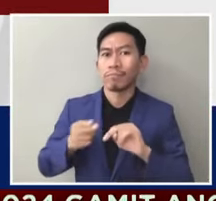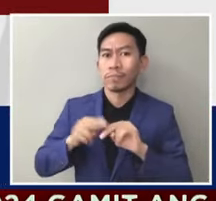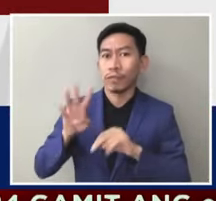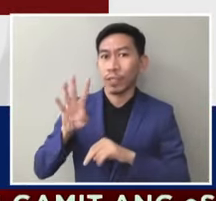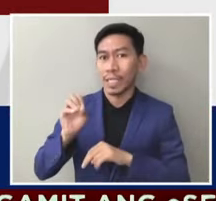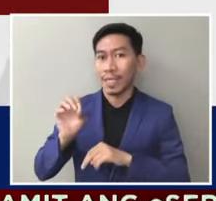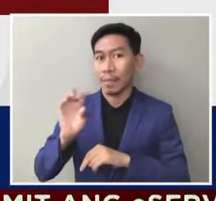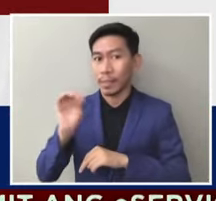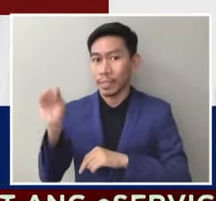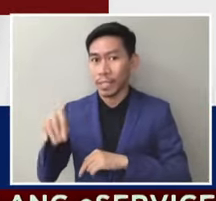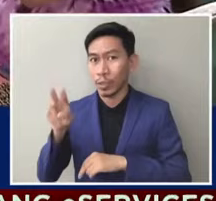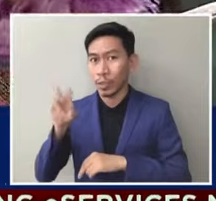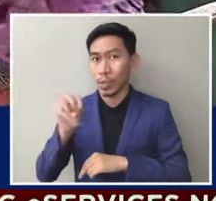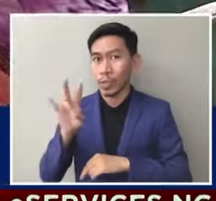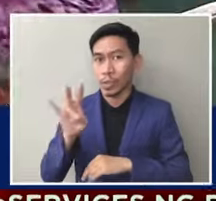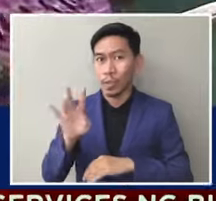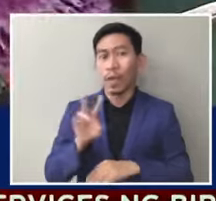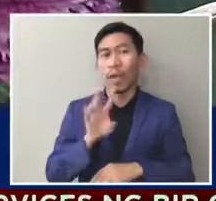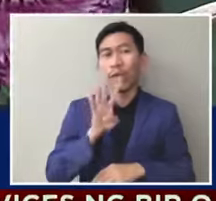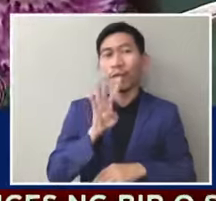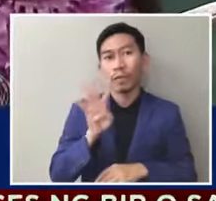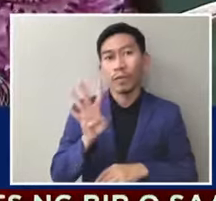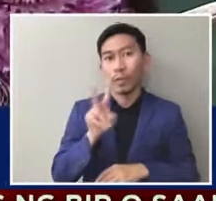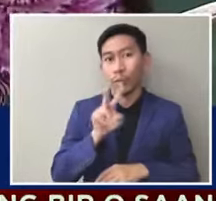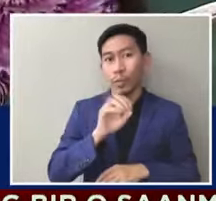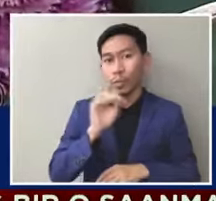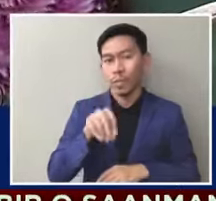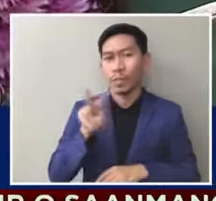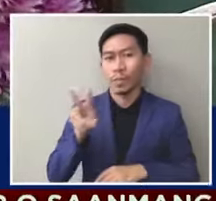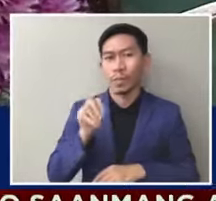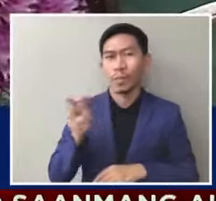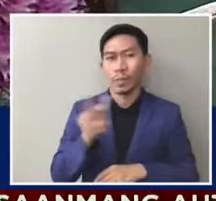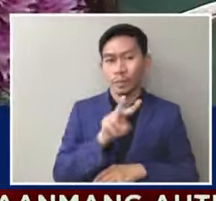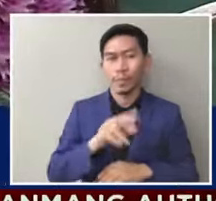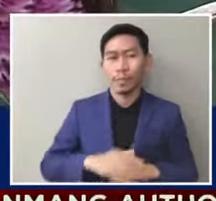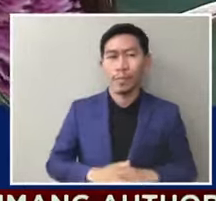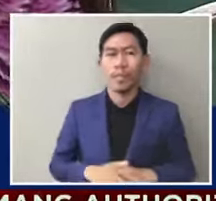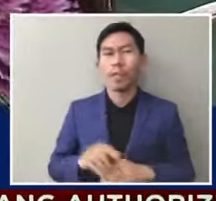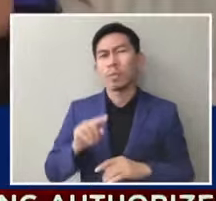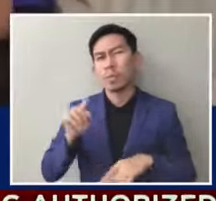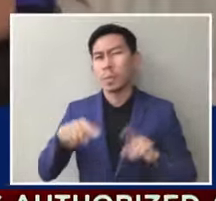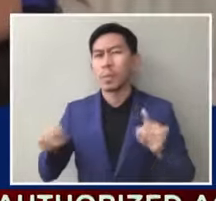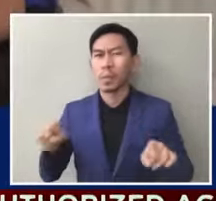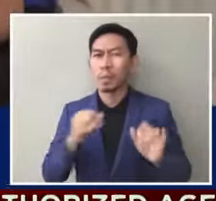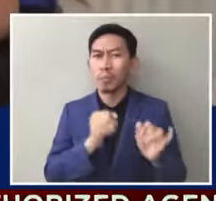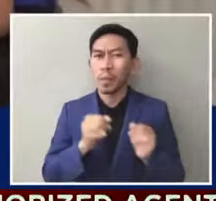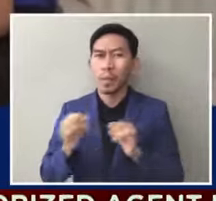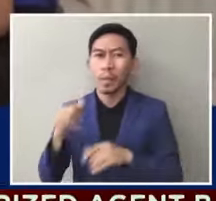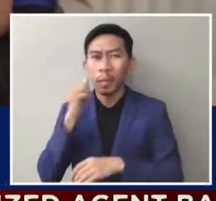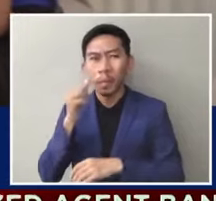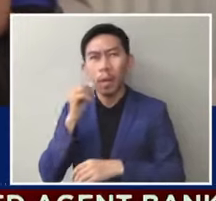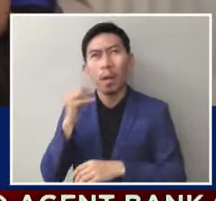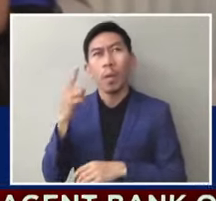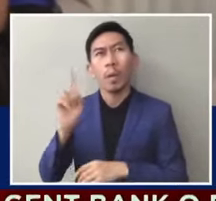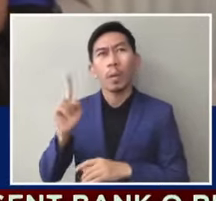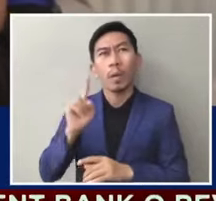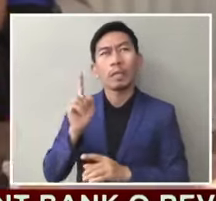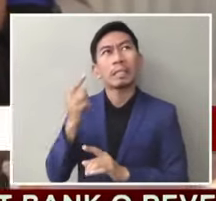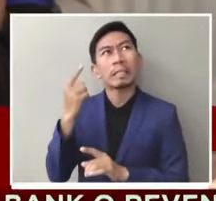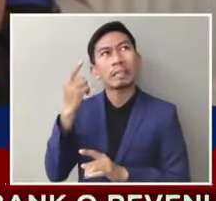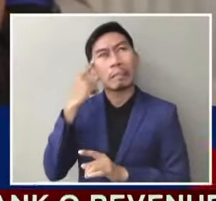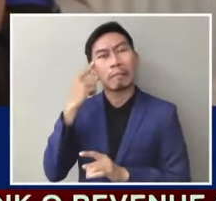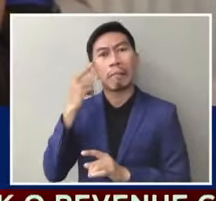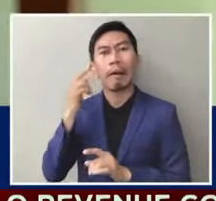42% noong 2022. Naiiba naman sa bawat babae ang kanilang ideal age ng pagbubuntis, pero may paalala